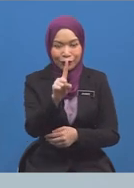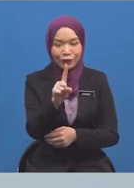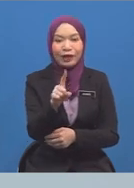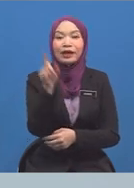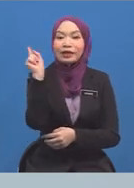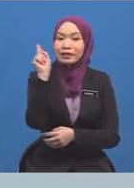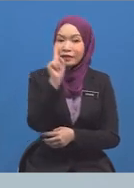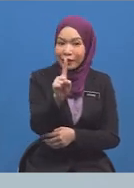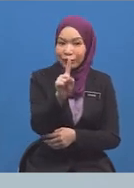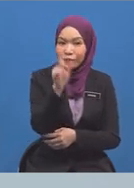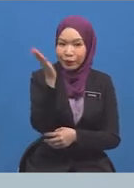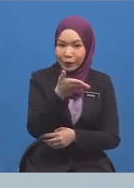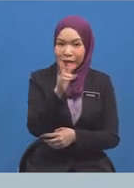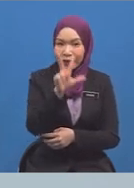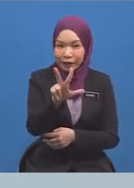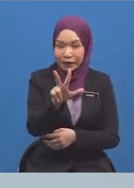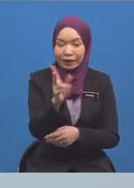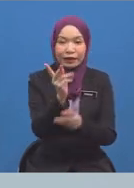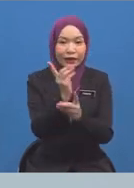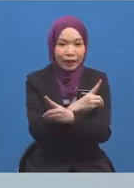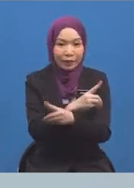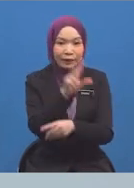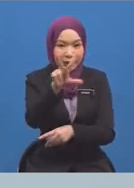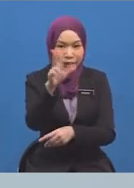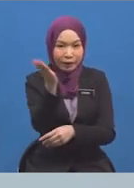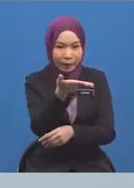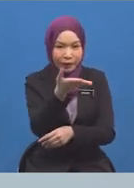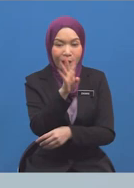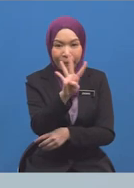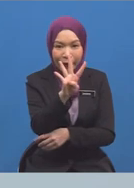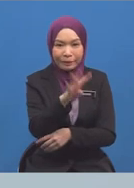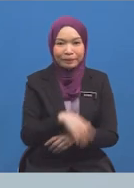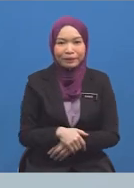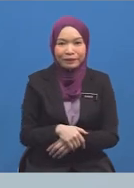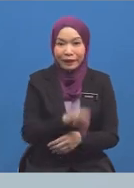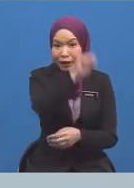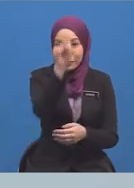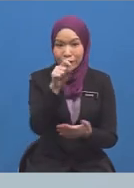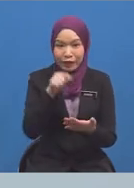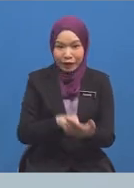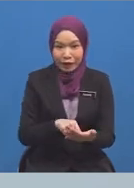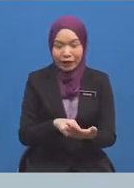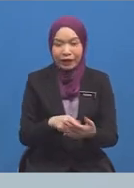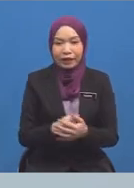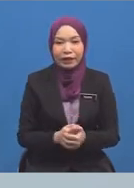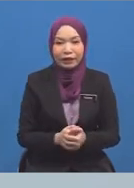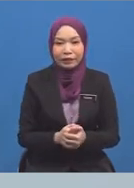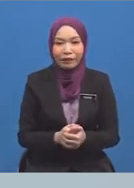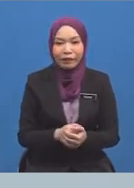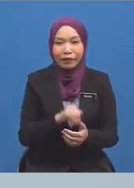113 garap tiga perempat Soalnya ini melibatkan no